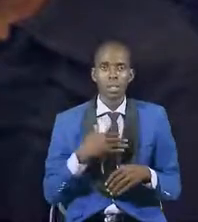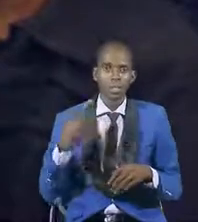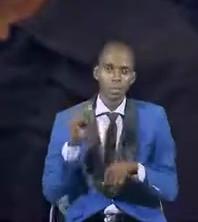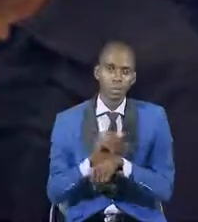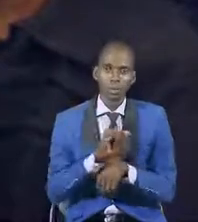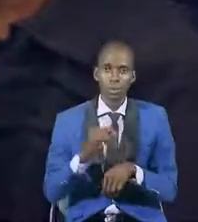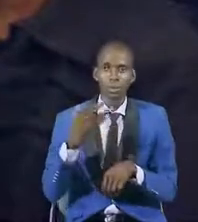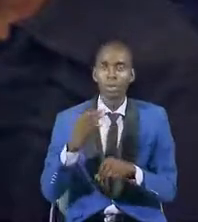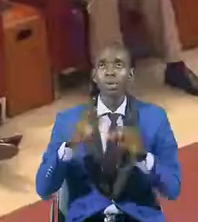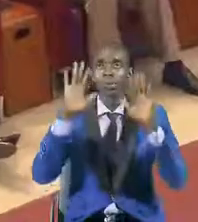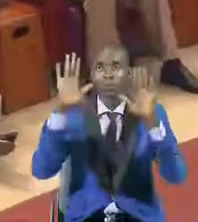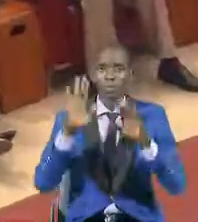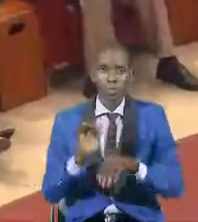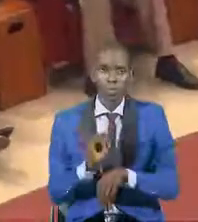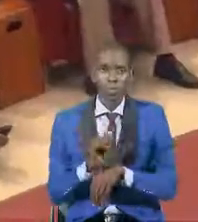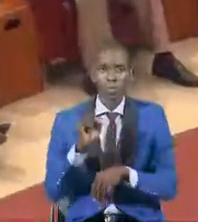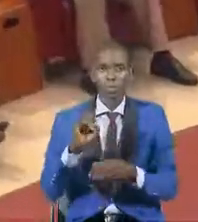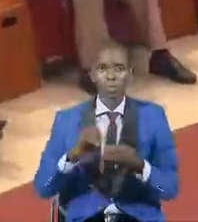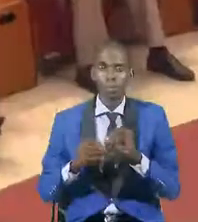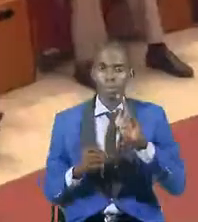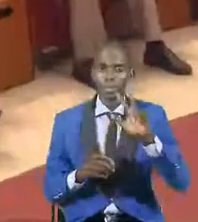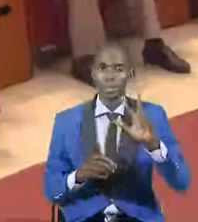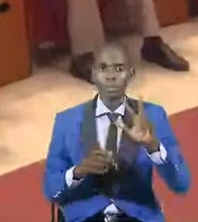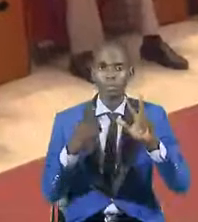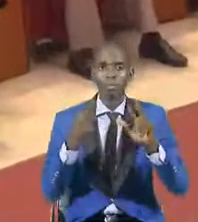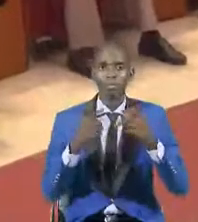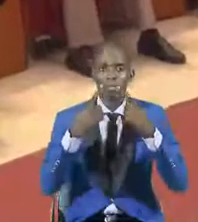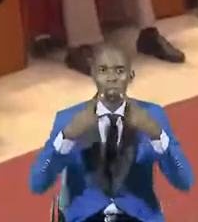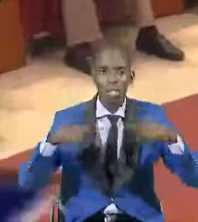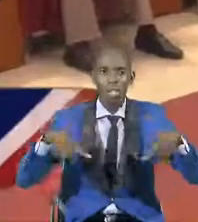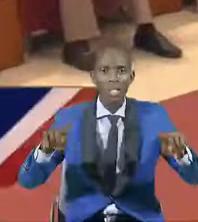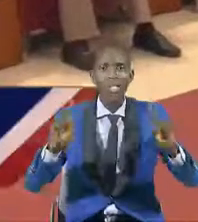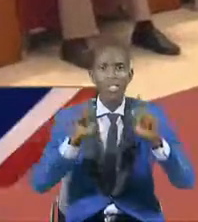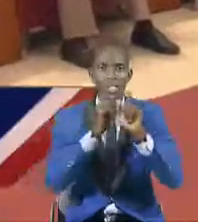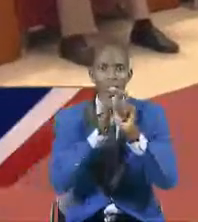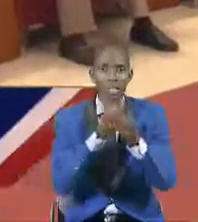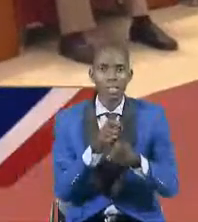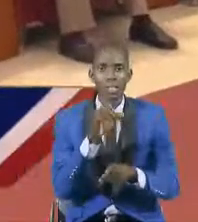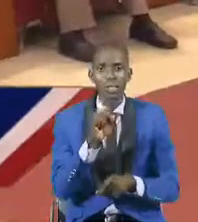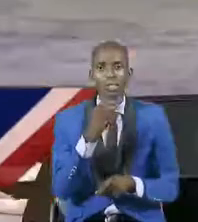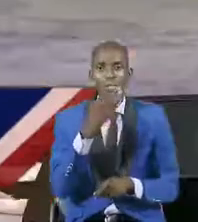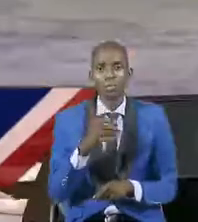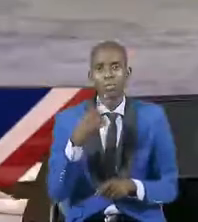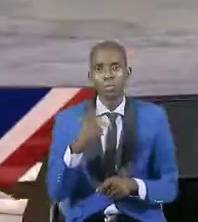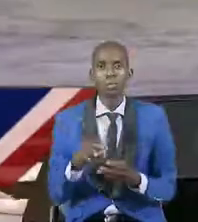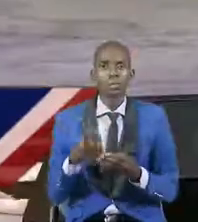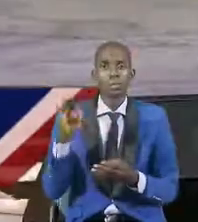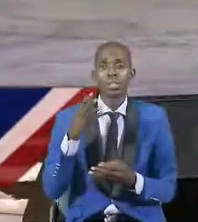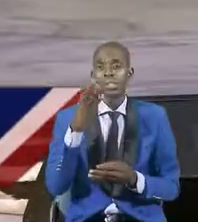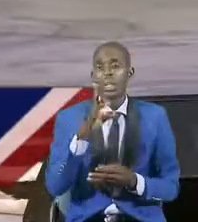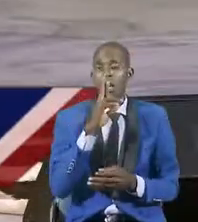guérison et l'opération des miracles. Il y a trois, il y a les dons de déclaration de l'esprit. Ce